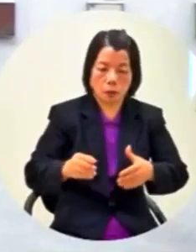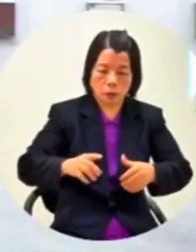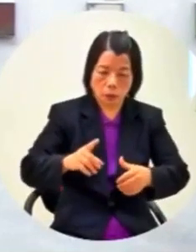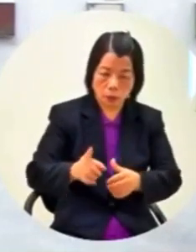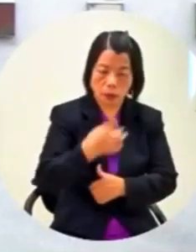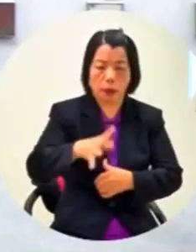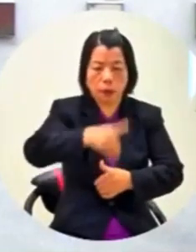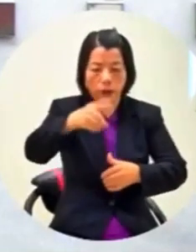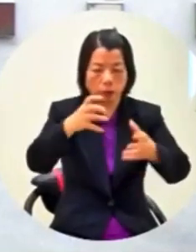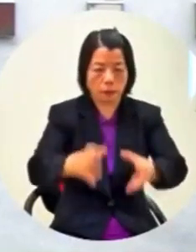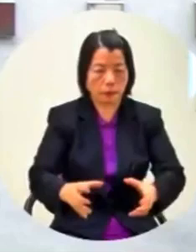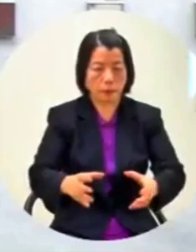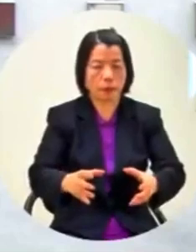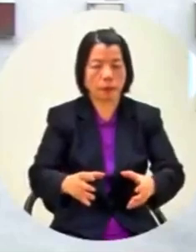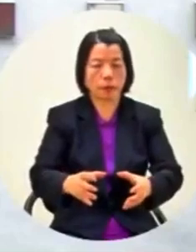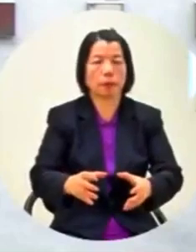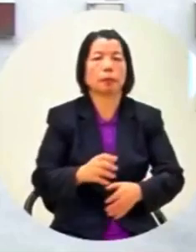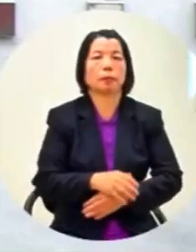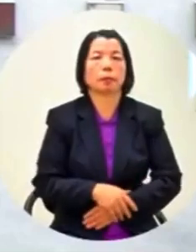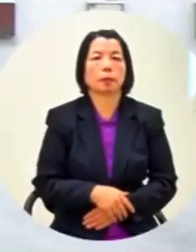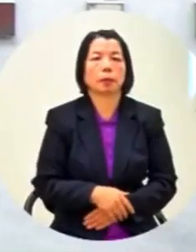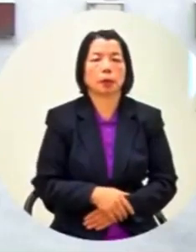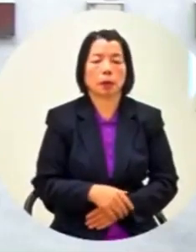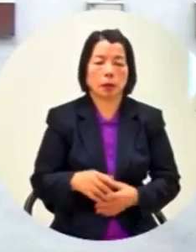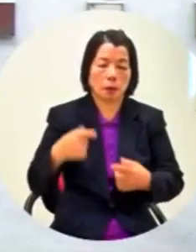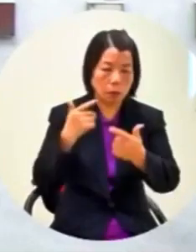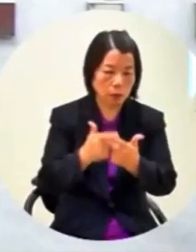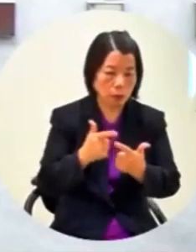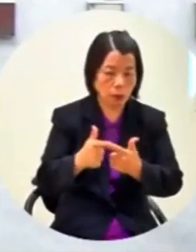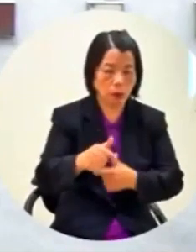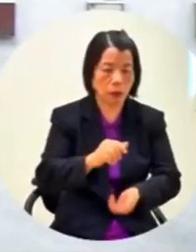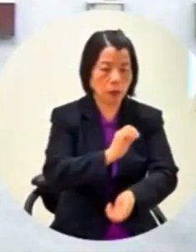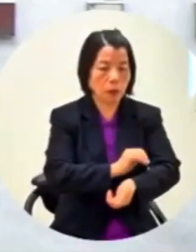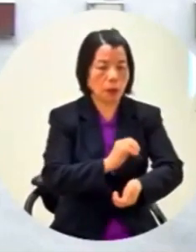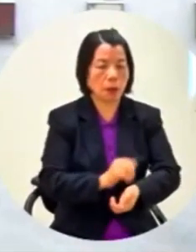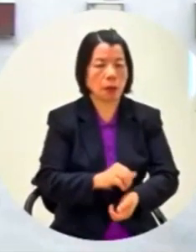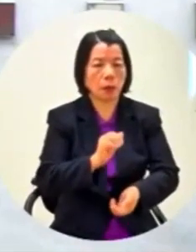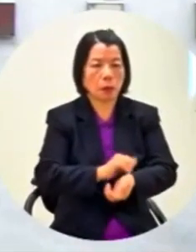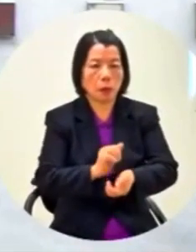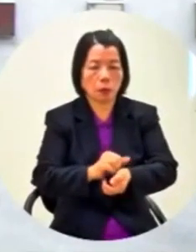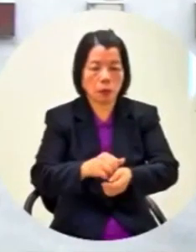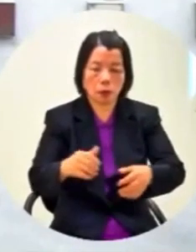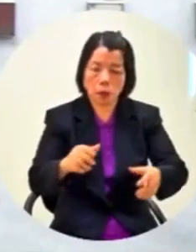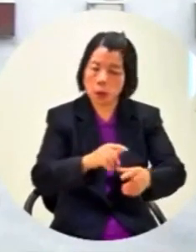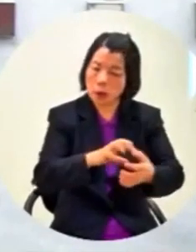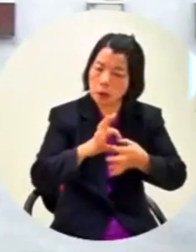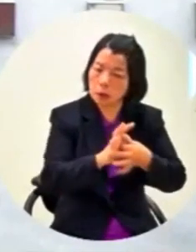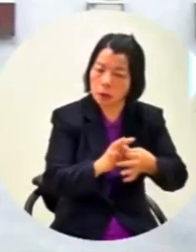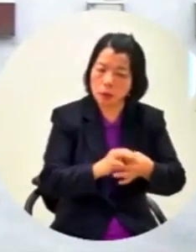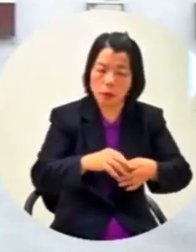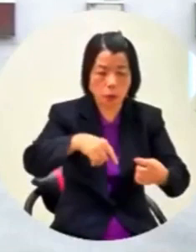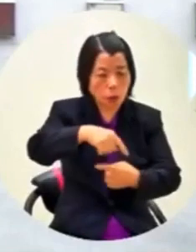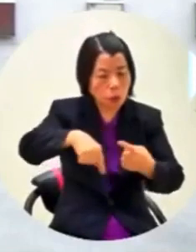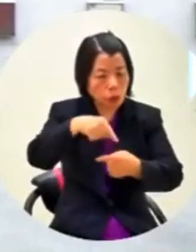此外，为了因应医疗转衔的需求，市政府在